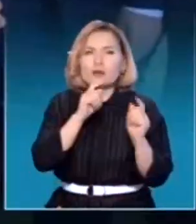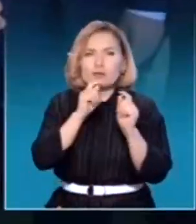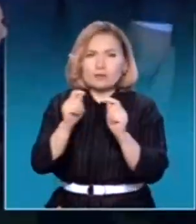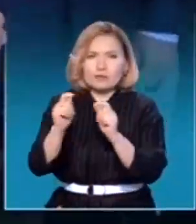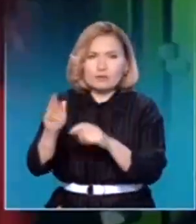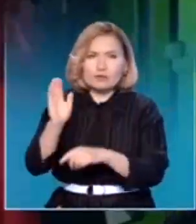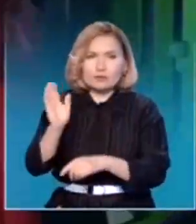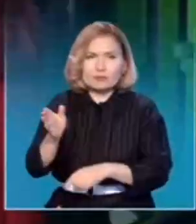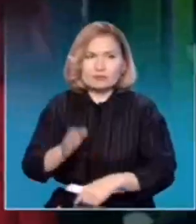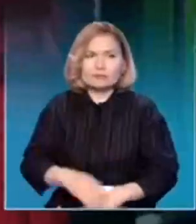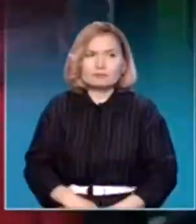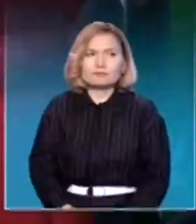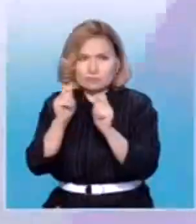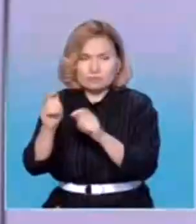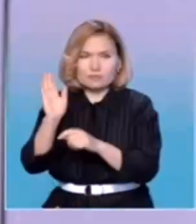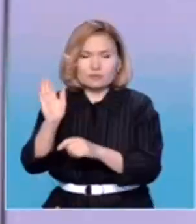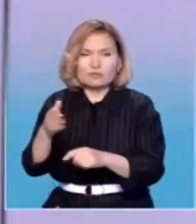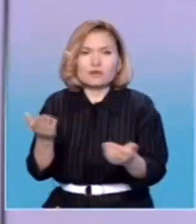белгіленді?